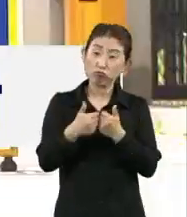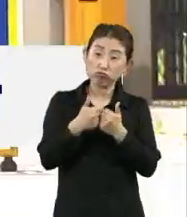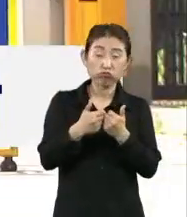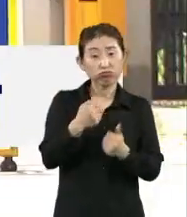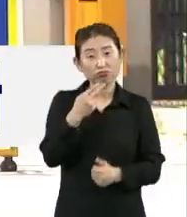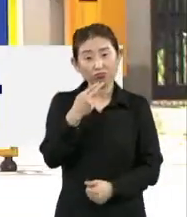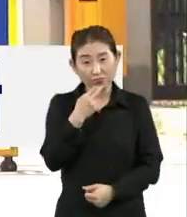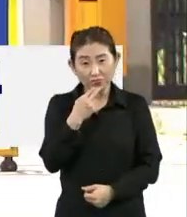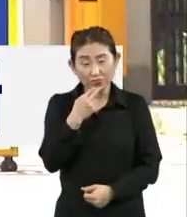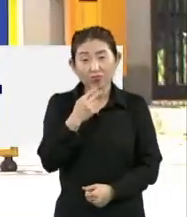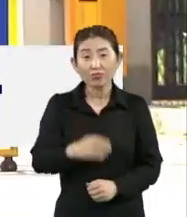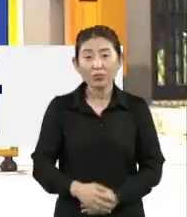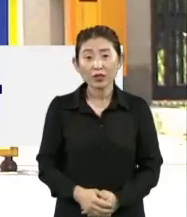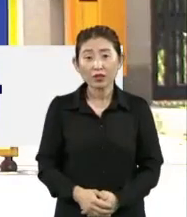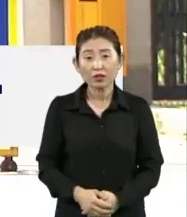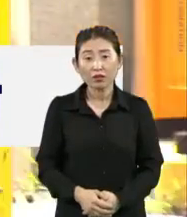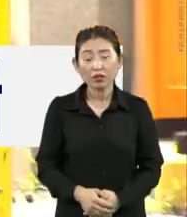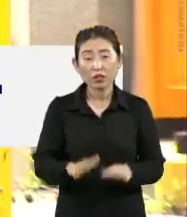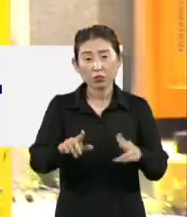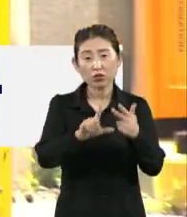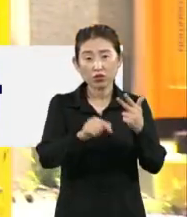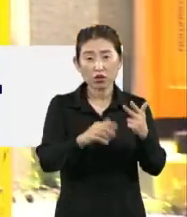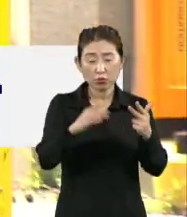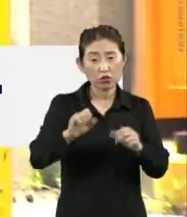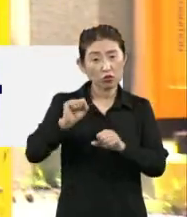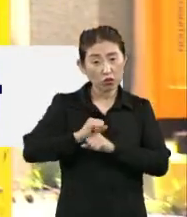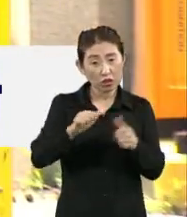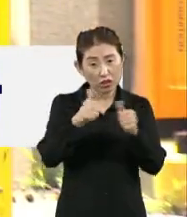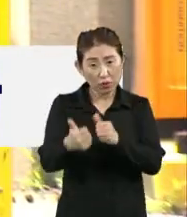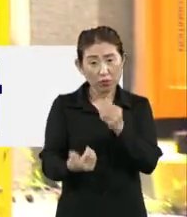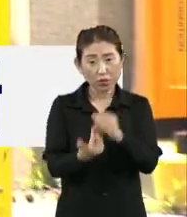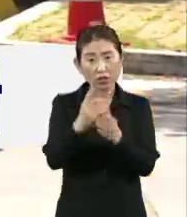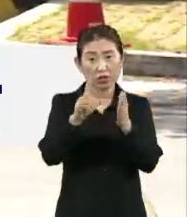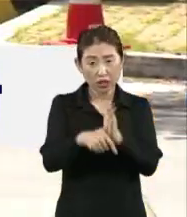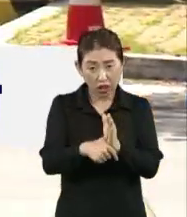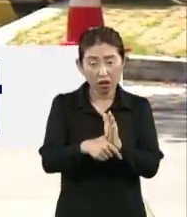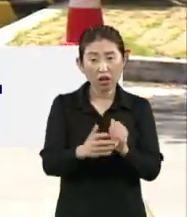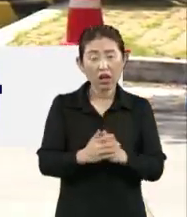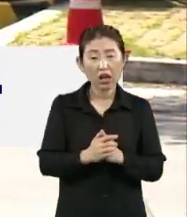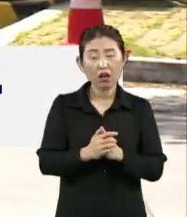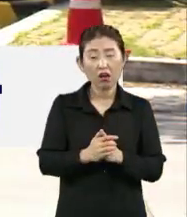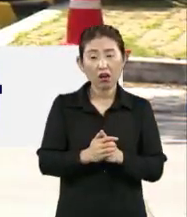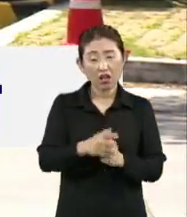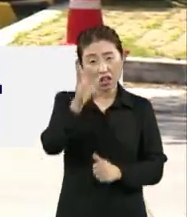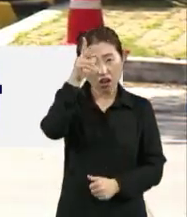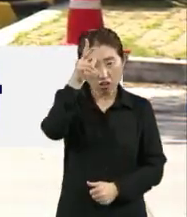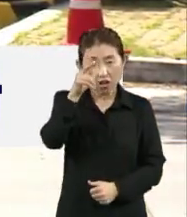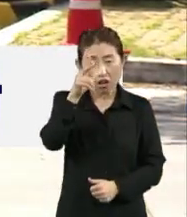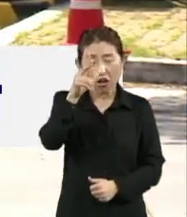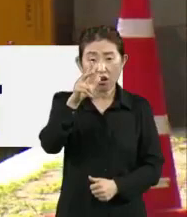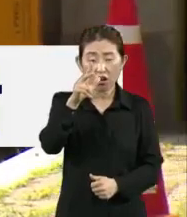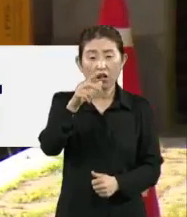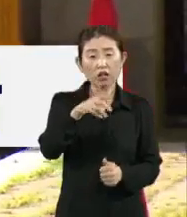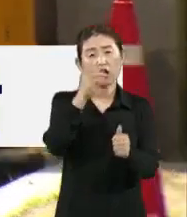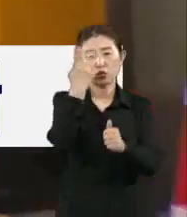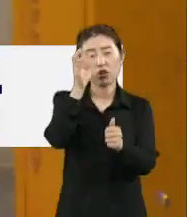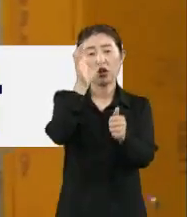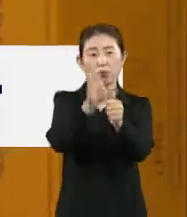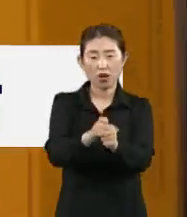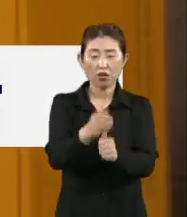아니었던 것으로 알려졌습니다. 이번 달부터 군인 사망 범죄는 민간 사법기관으로 이관됨에 따라 범죄 혐의가